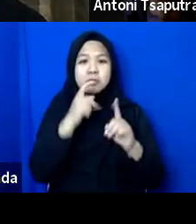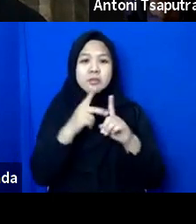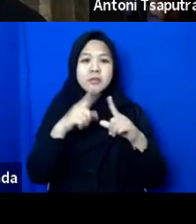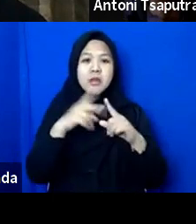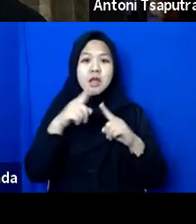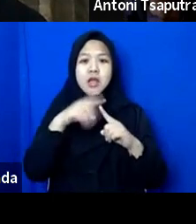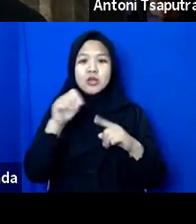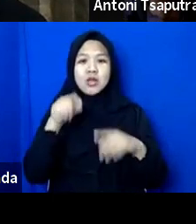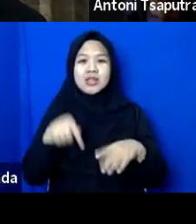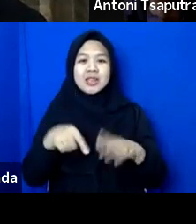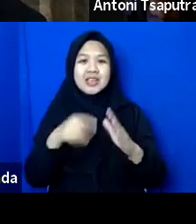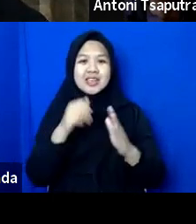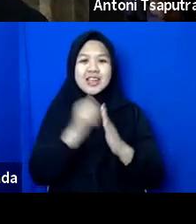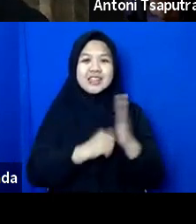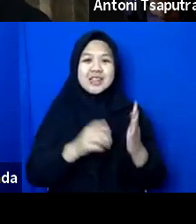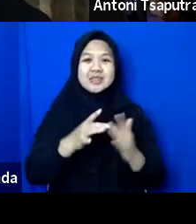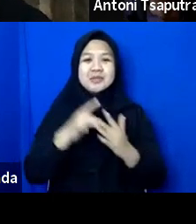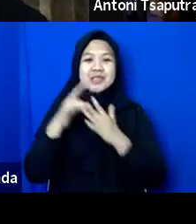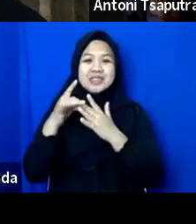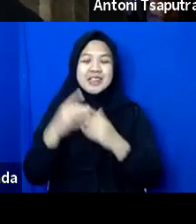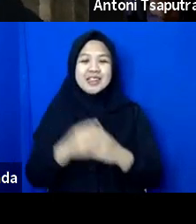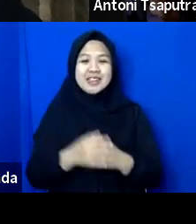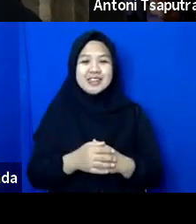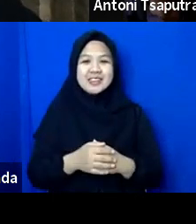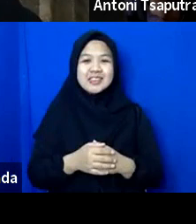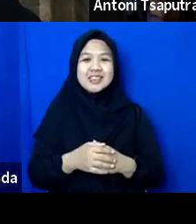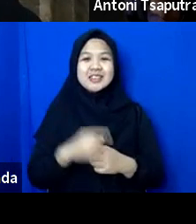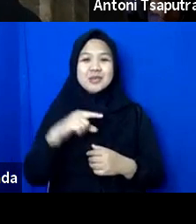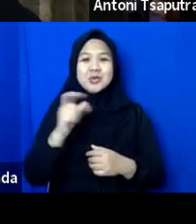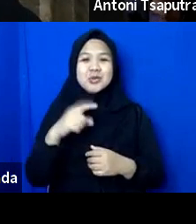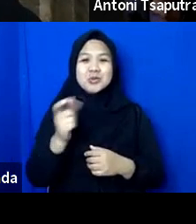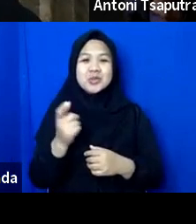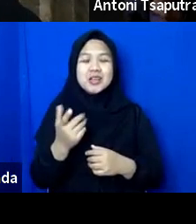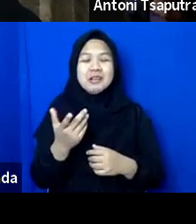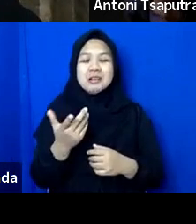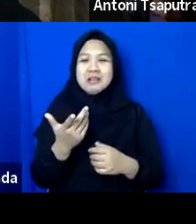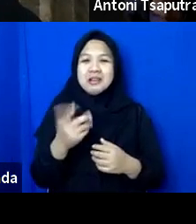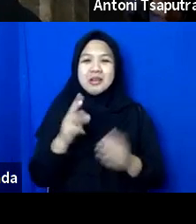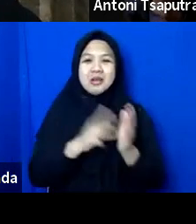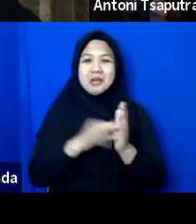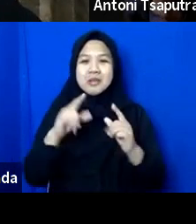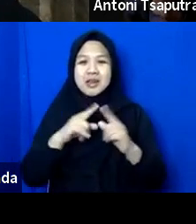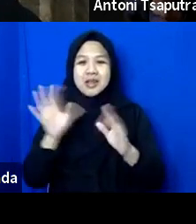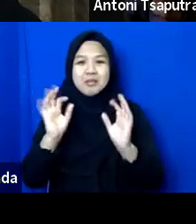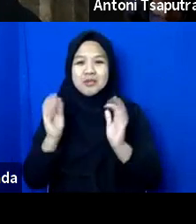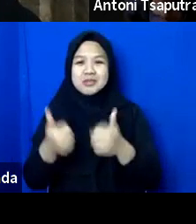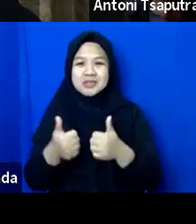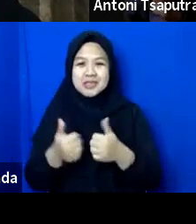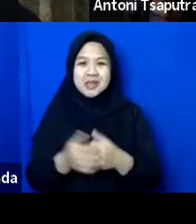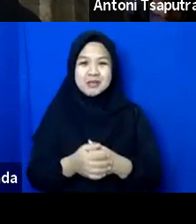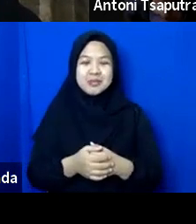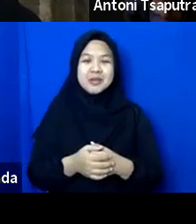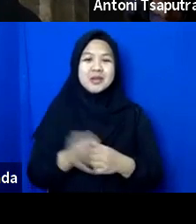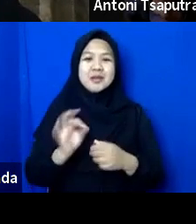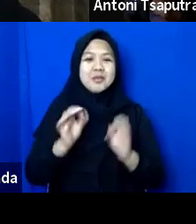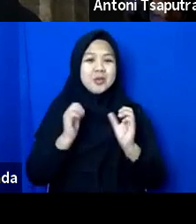jenis special event occurs jadi alat banget Aduh gila belum siap lounge Terus apa namanya